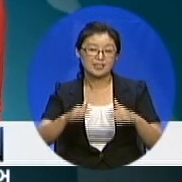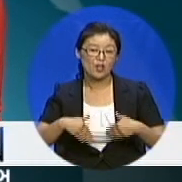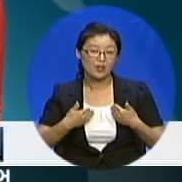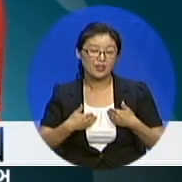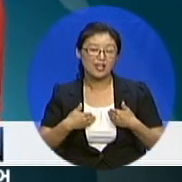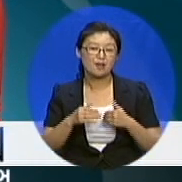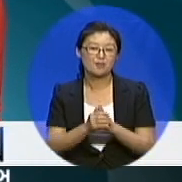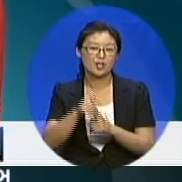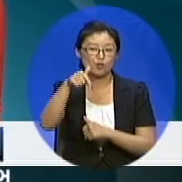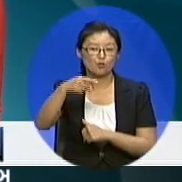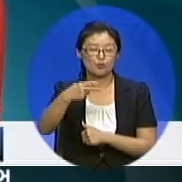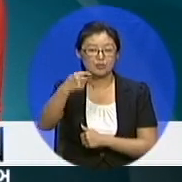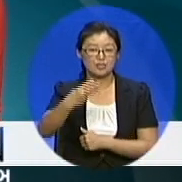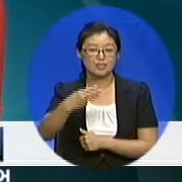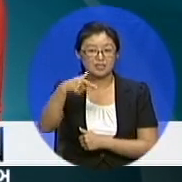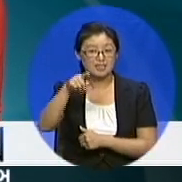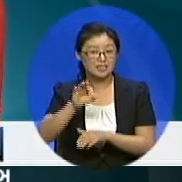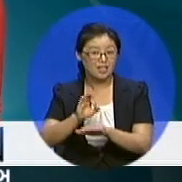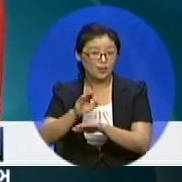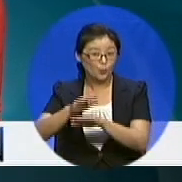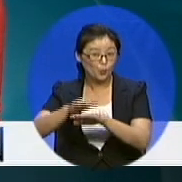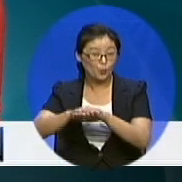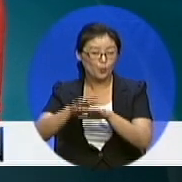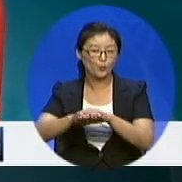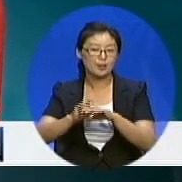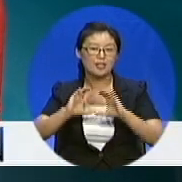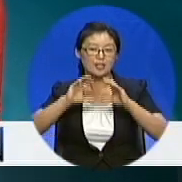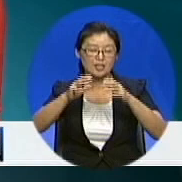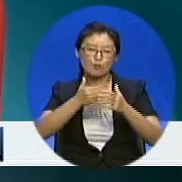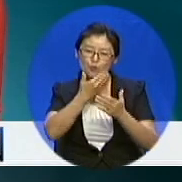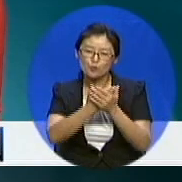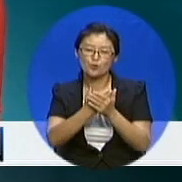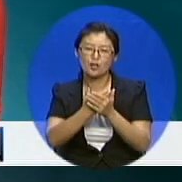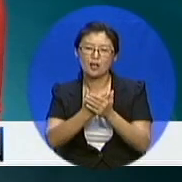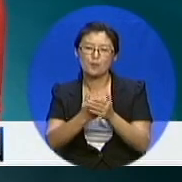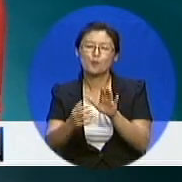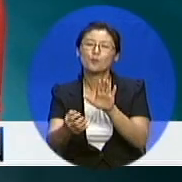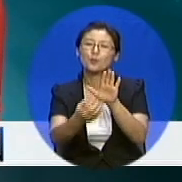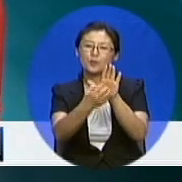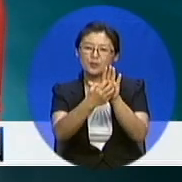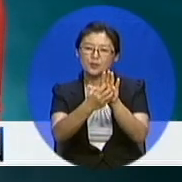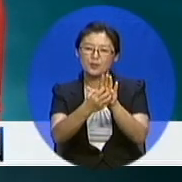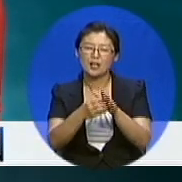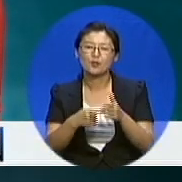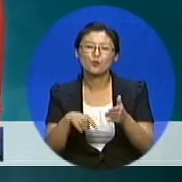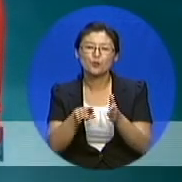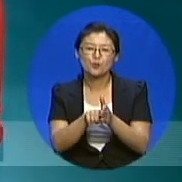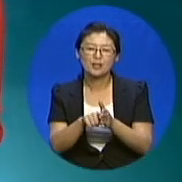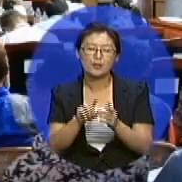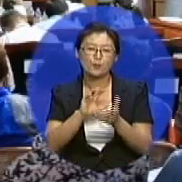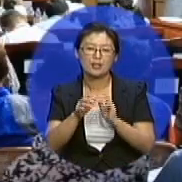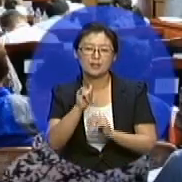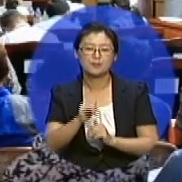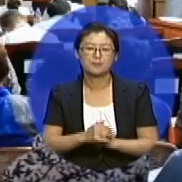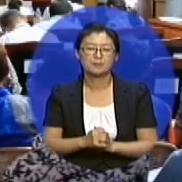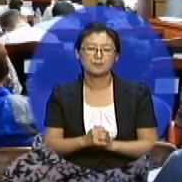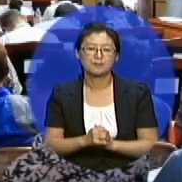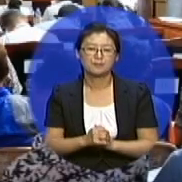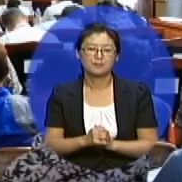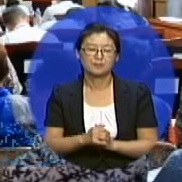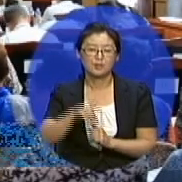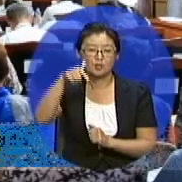청산도의 구둘장논을 세계 중요 농업 유산으로 등재하고자 한중일 국제 워크숍이 개최됐습니다.